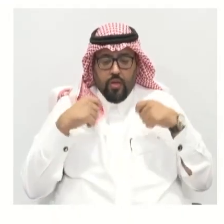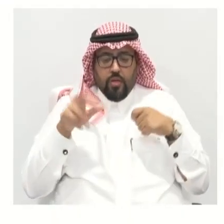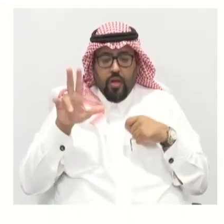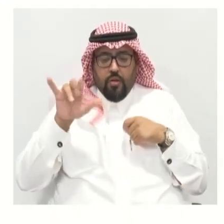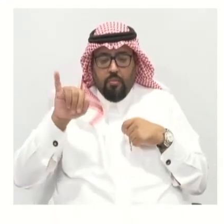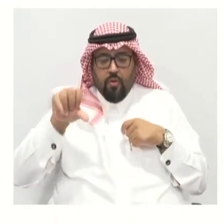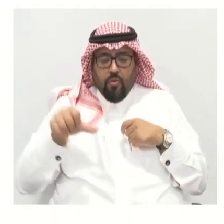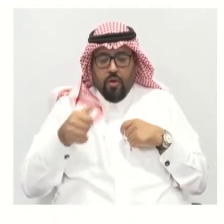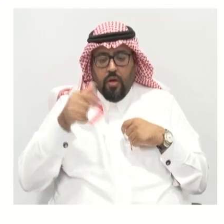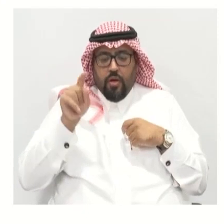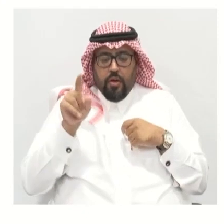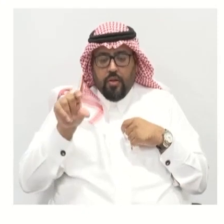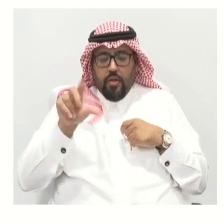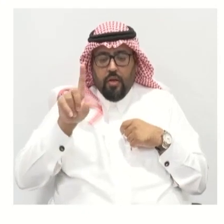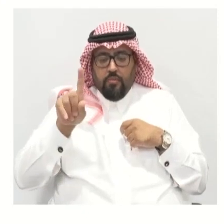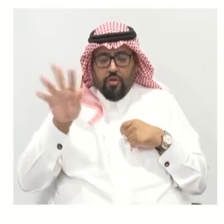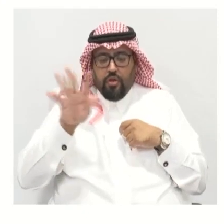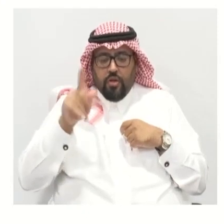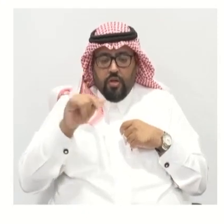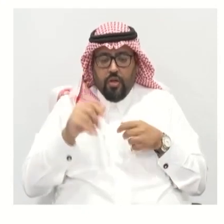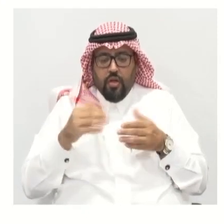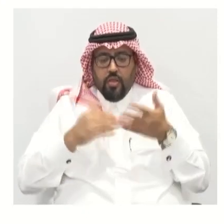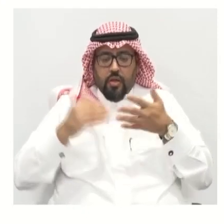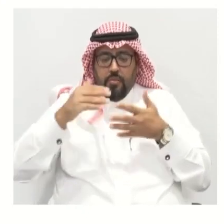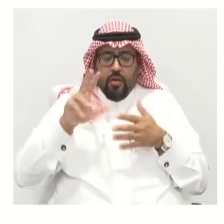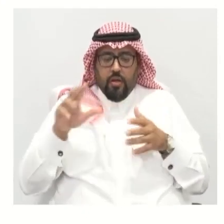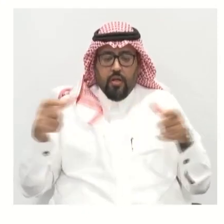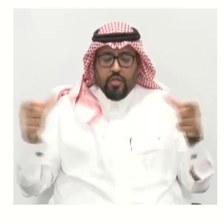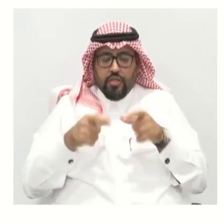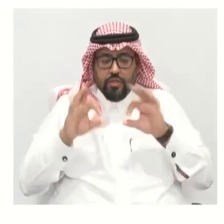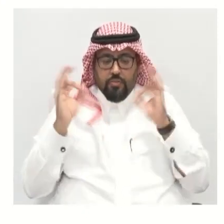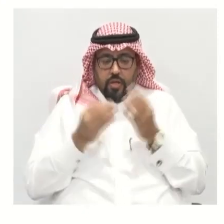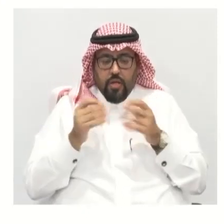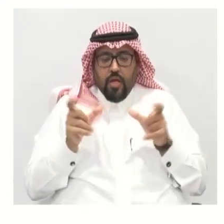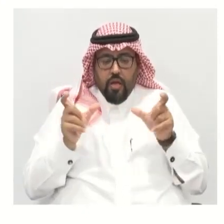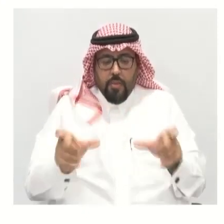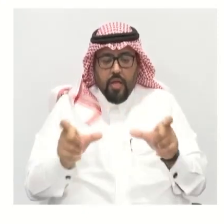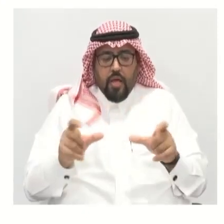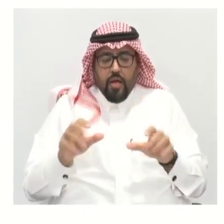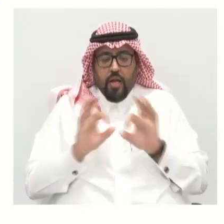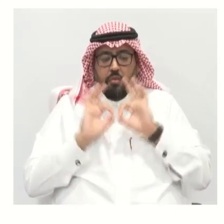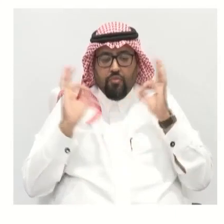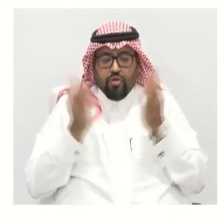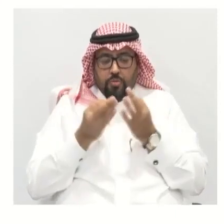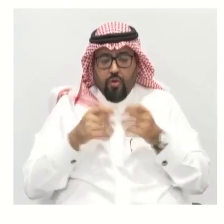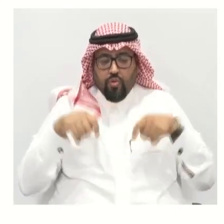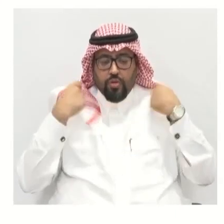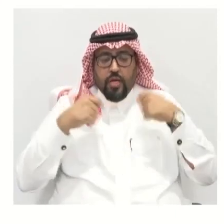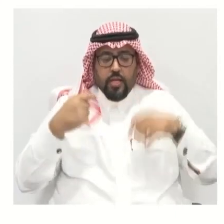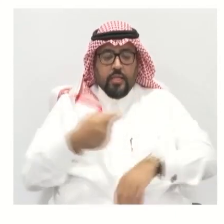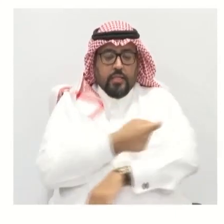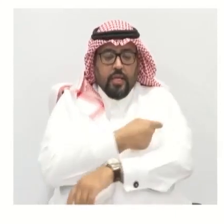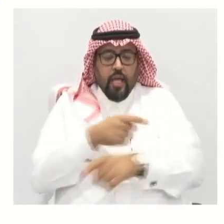الموارد البشريه والتنميه الاجتماعيه تقدم الحمايه الاجتماعيه ووزاره الصحه